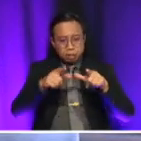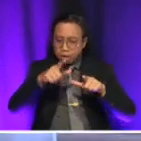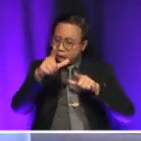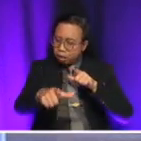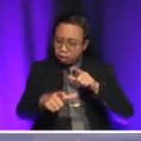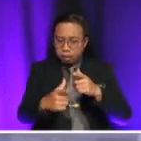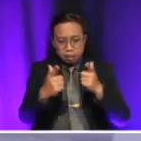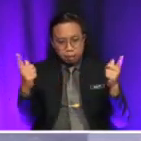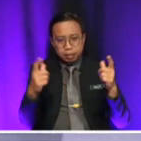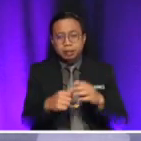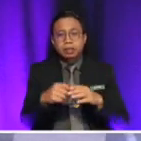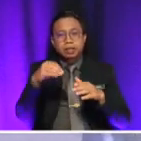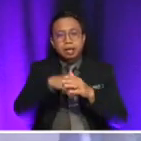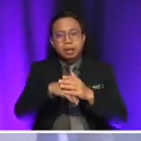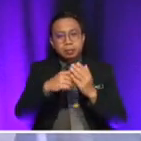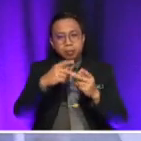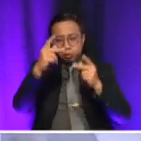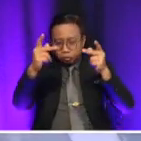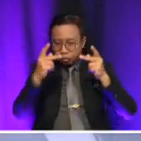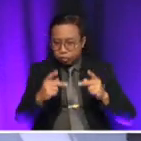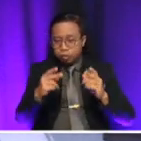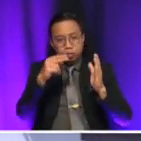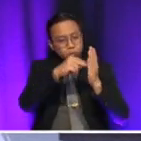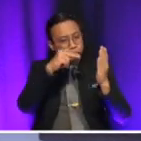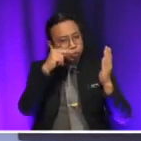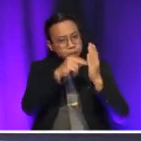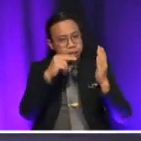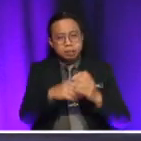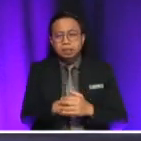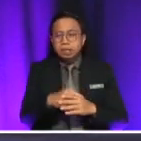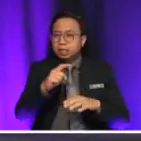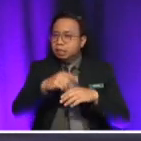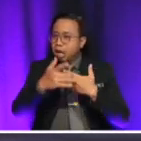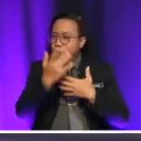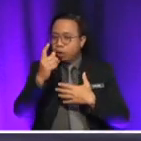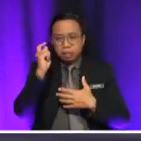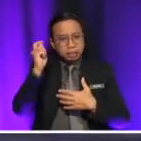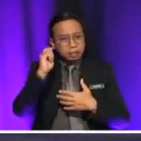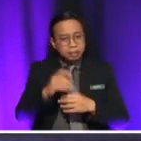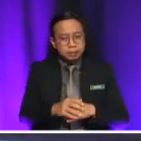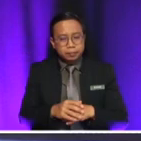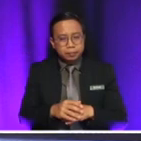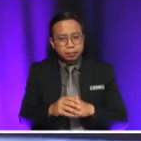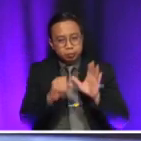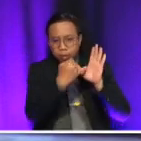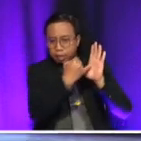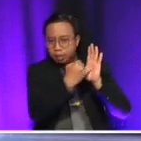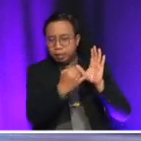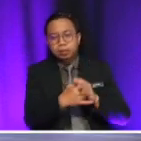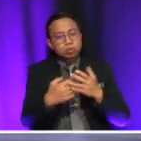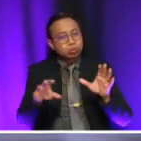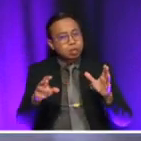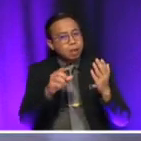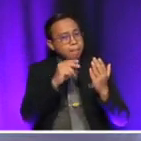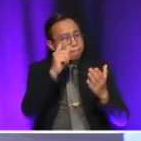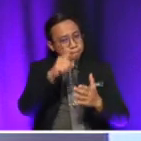yang berbes dalam proses mengundi seperti mana di awal tadi lah promo kita tadi kita dapat angka